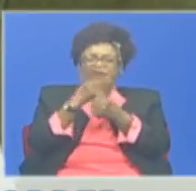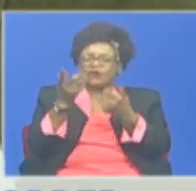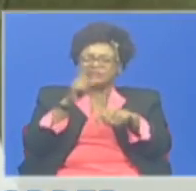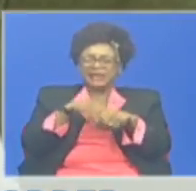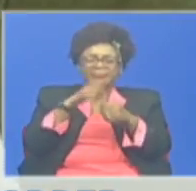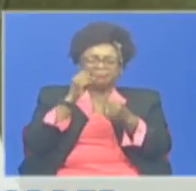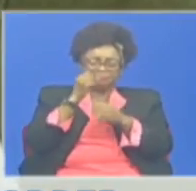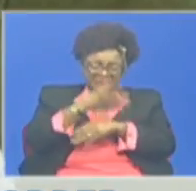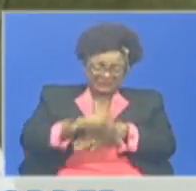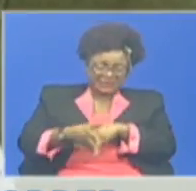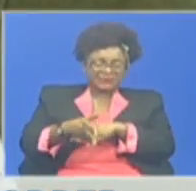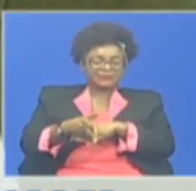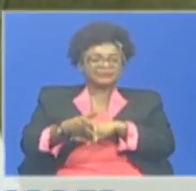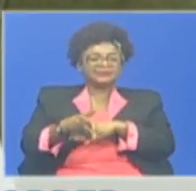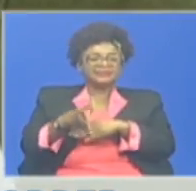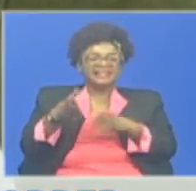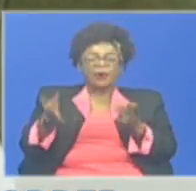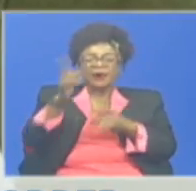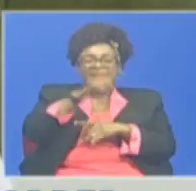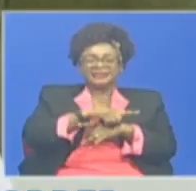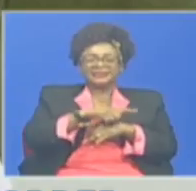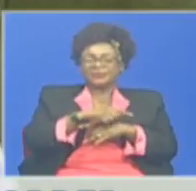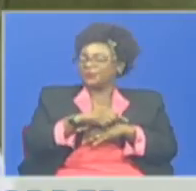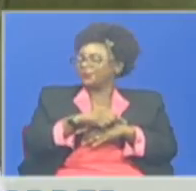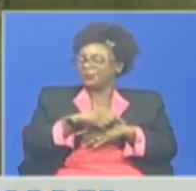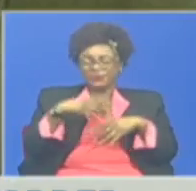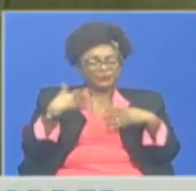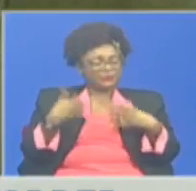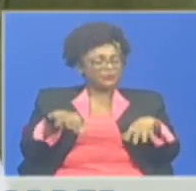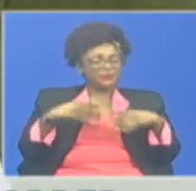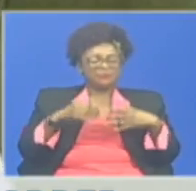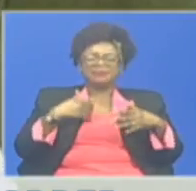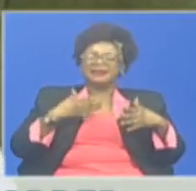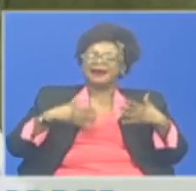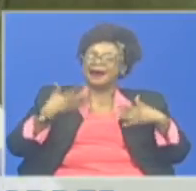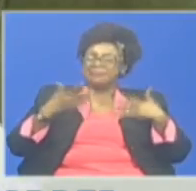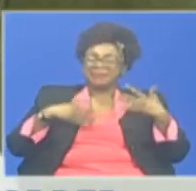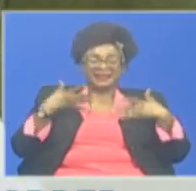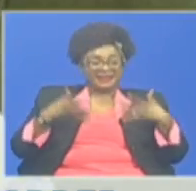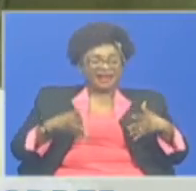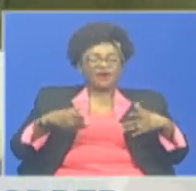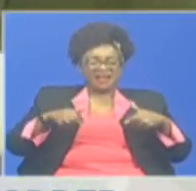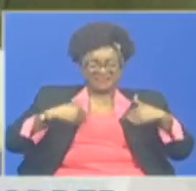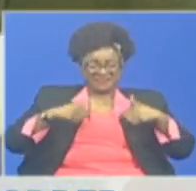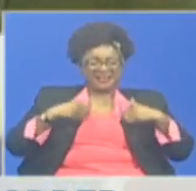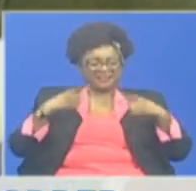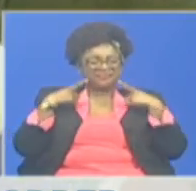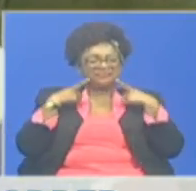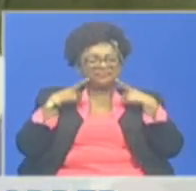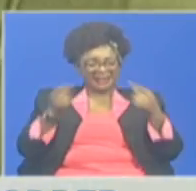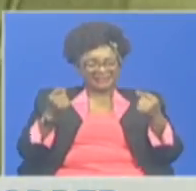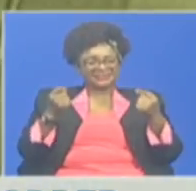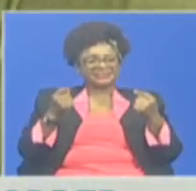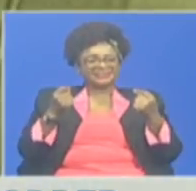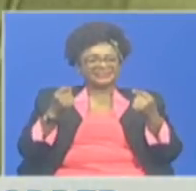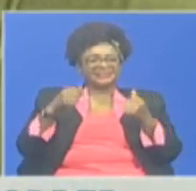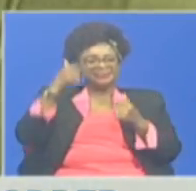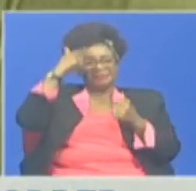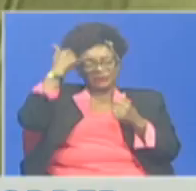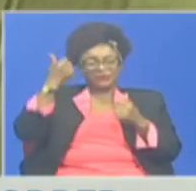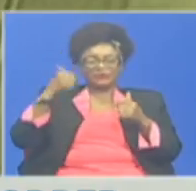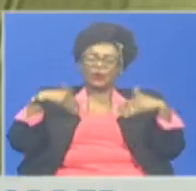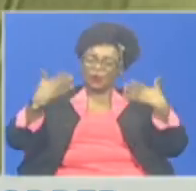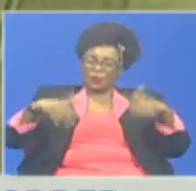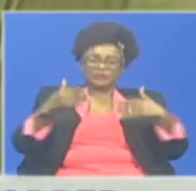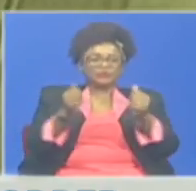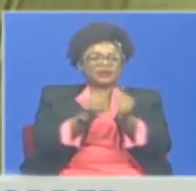hapa. Paka hiyo kitu inanifurahisha, hata pengine nimenona hata ninajisikia nguo zinanikataa sababu. Bibi yangu anapenda sana